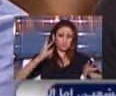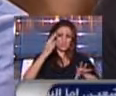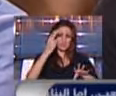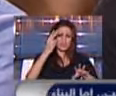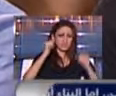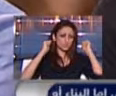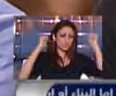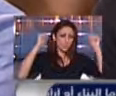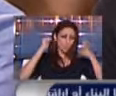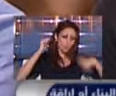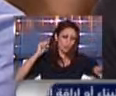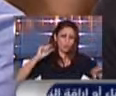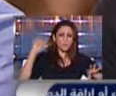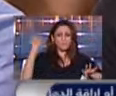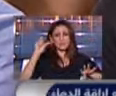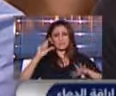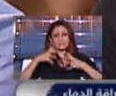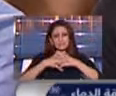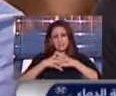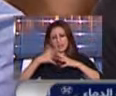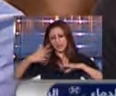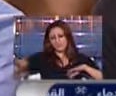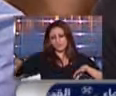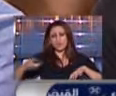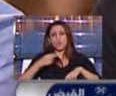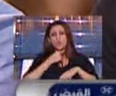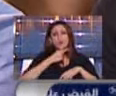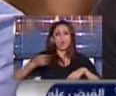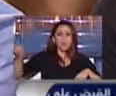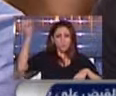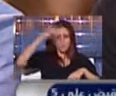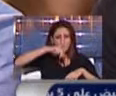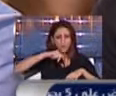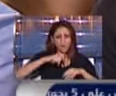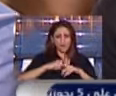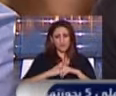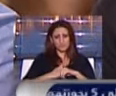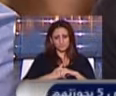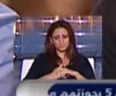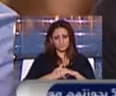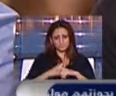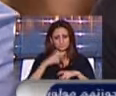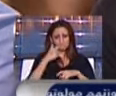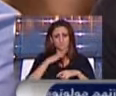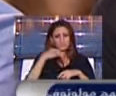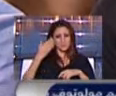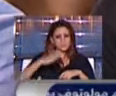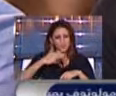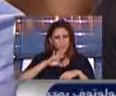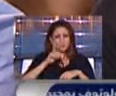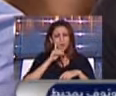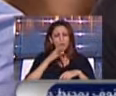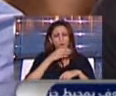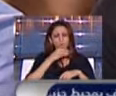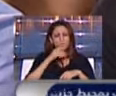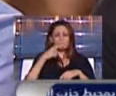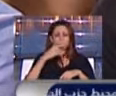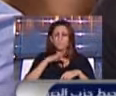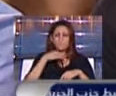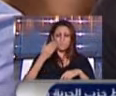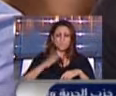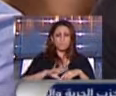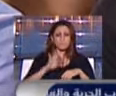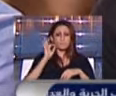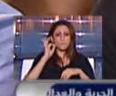وثوار. غير ذلك الجمعه الجايه يا ابو الشهيد ملوش مطلب الا مطلب واحد بس وهو